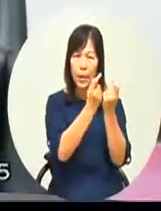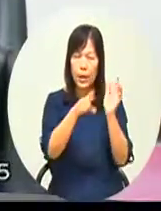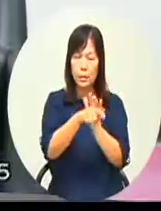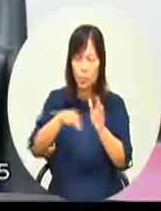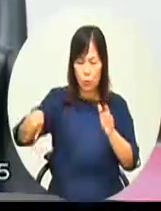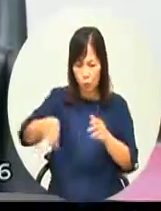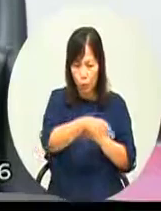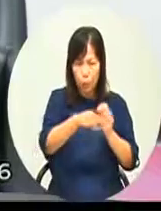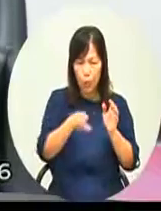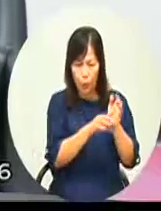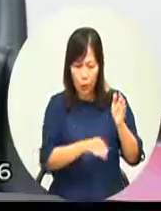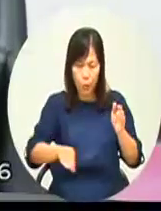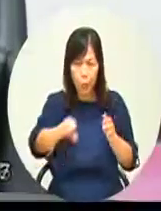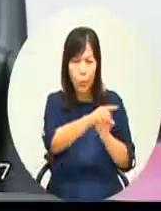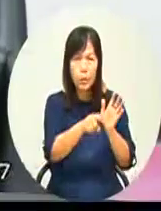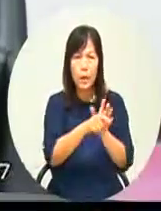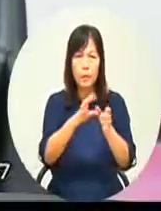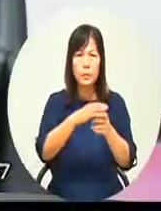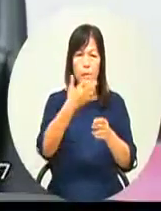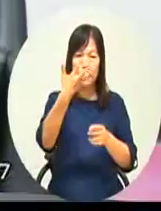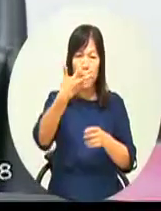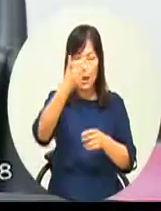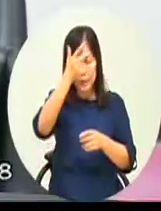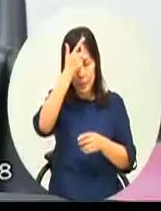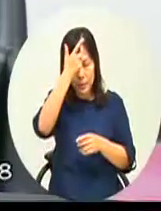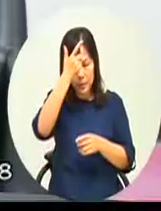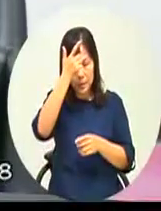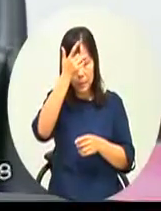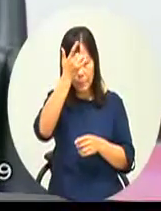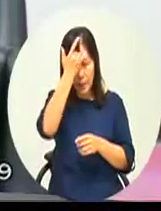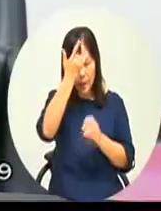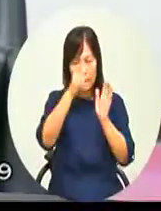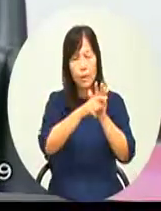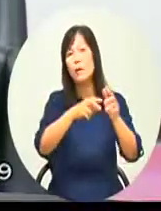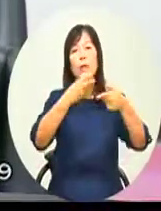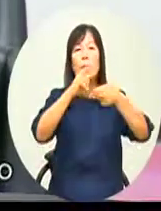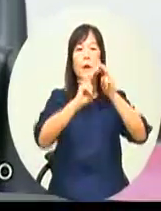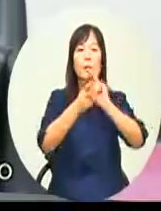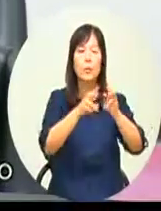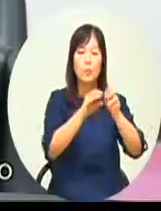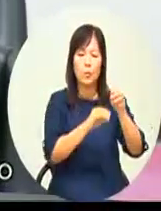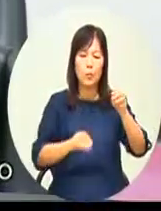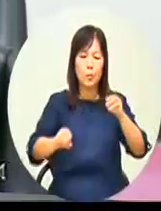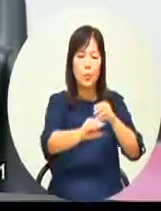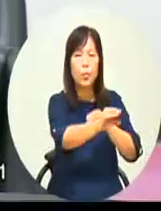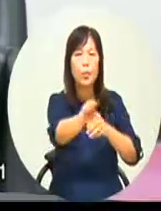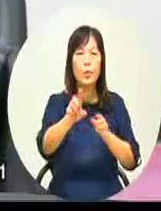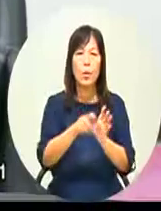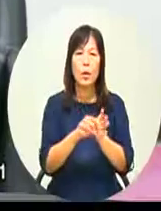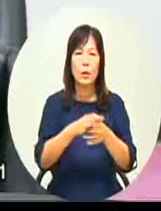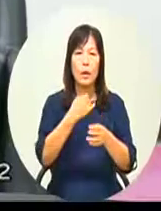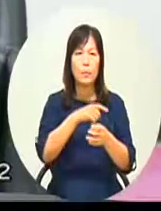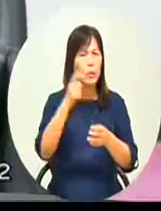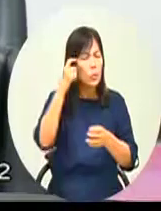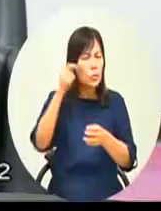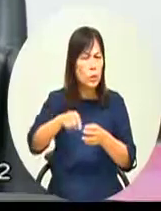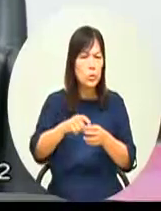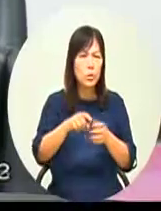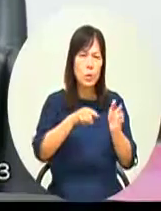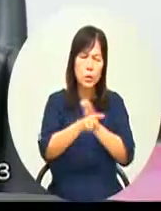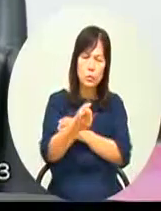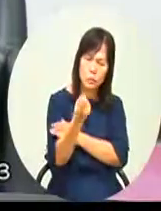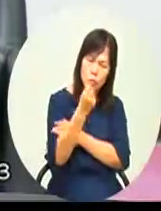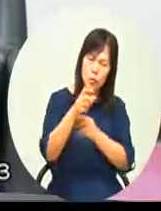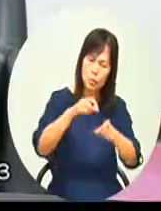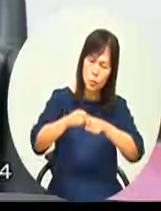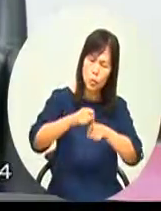的一个八德，还有我们仁武八德仁武的一个匝道，那这个我不晓得你们是不是有一直在积极